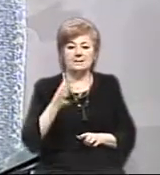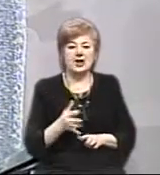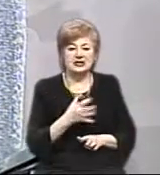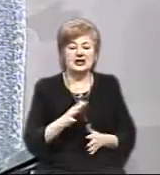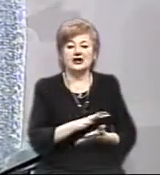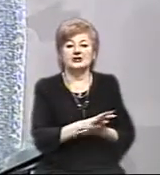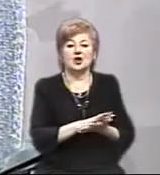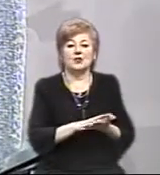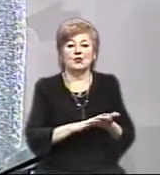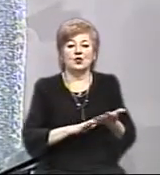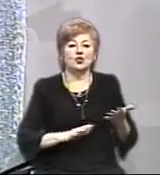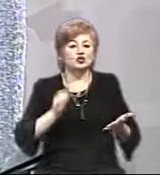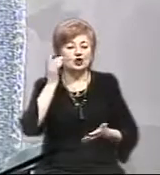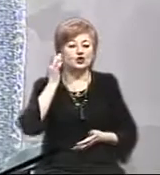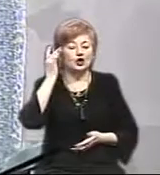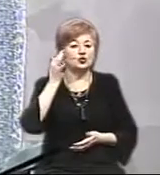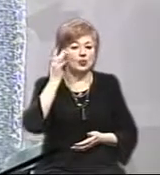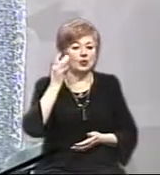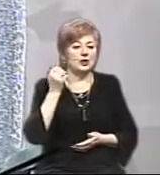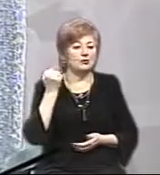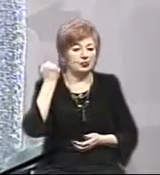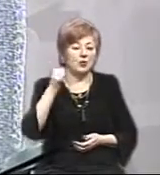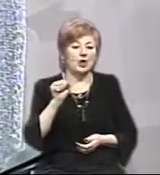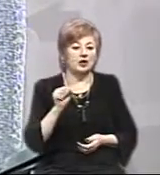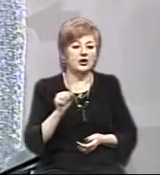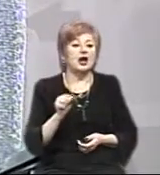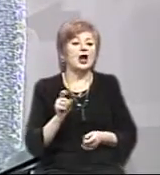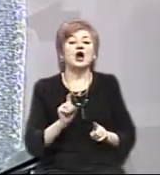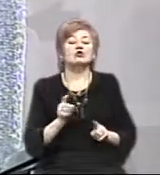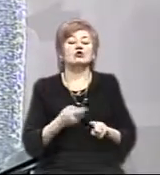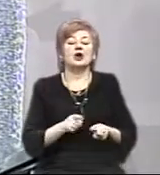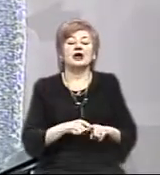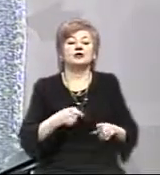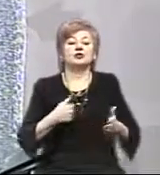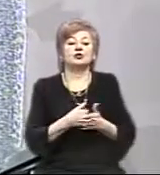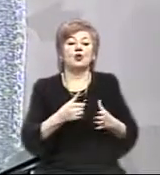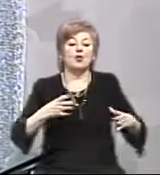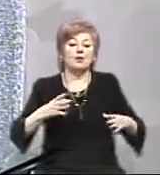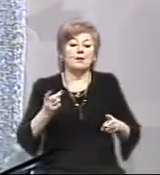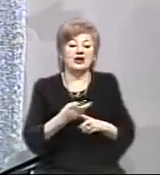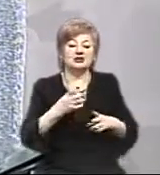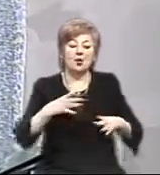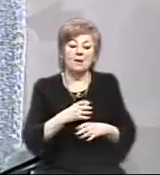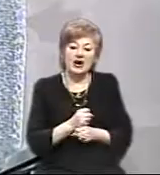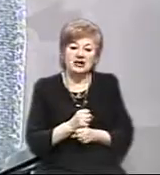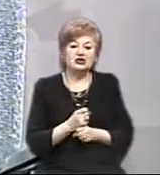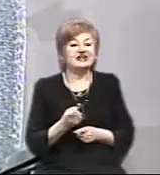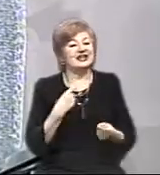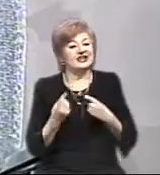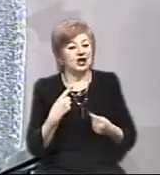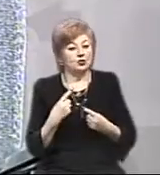продовжуємо про неї мріяти і просити. Щодо без обмежень і щодо діалогу, І ще до того, як ми почнемо з